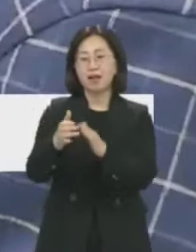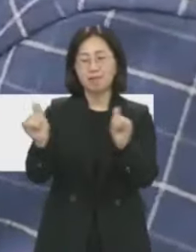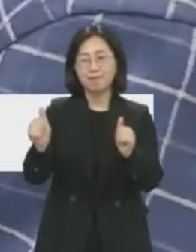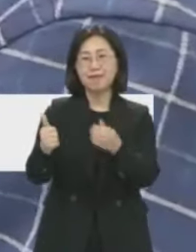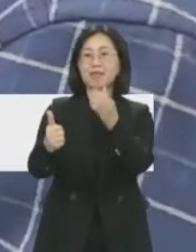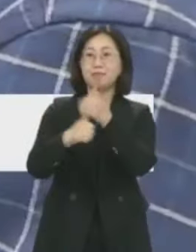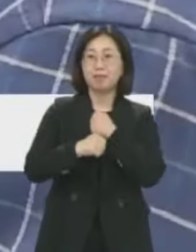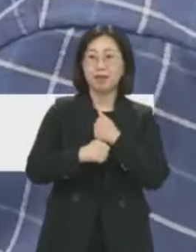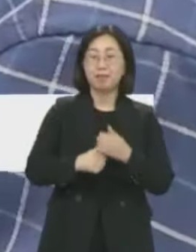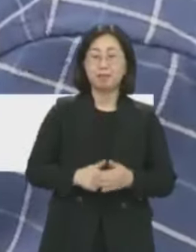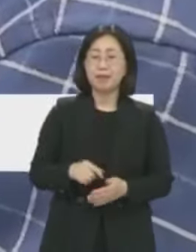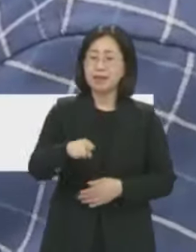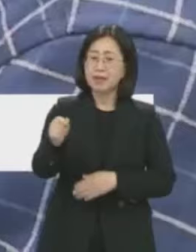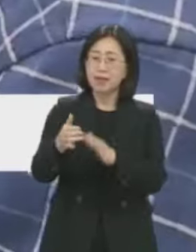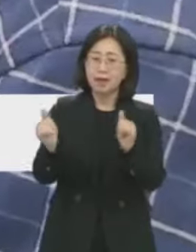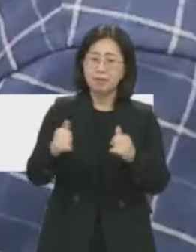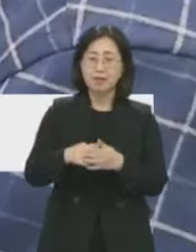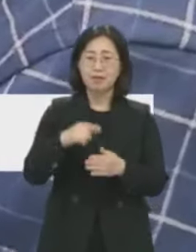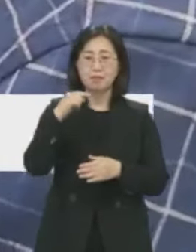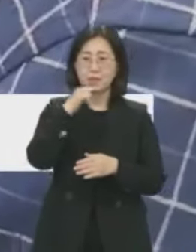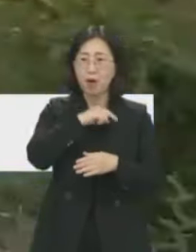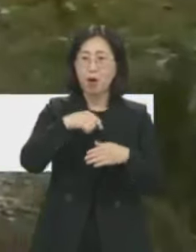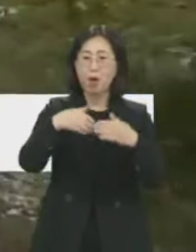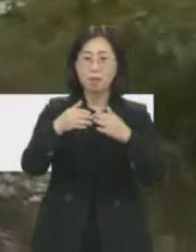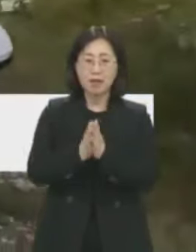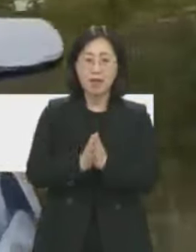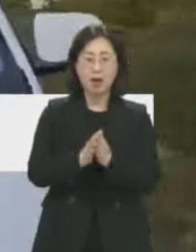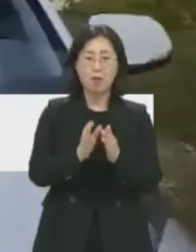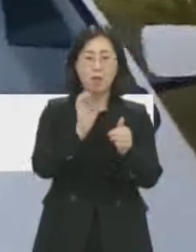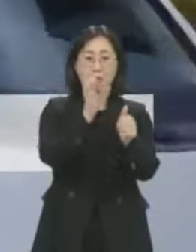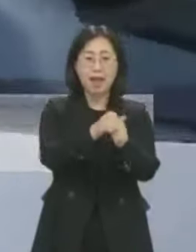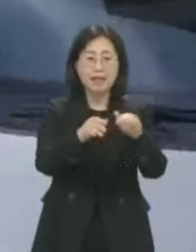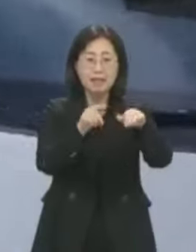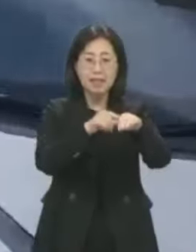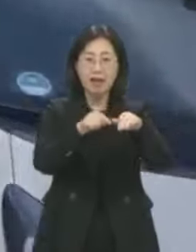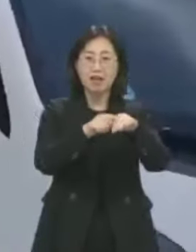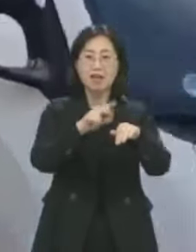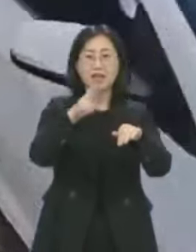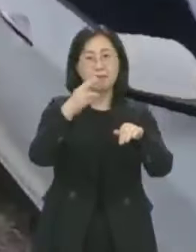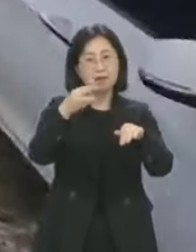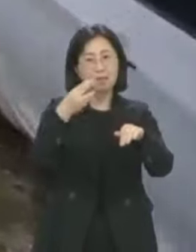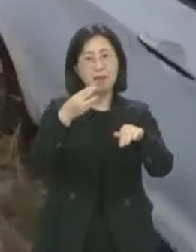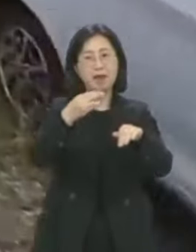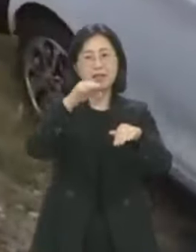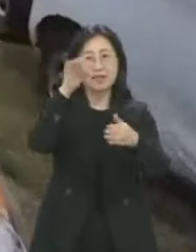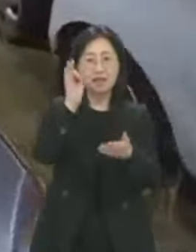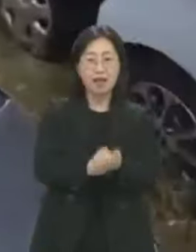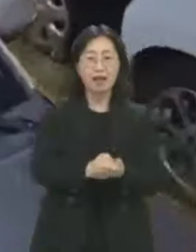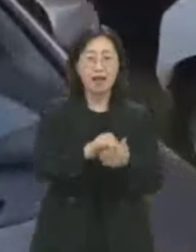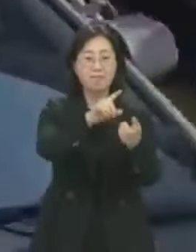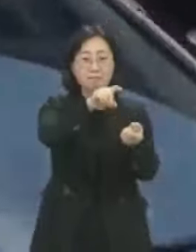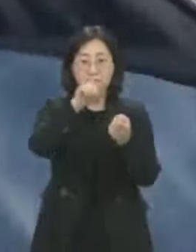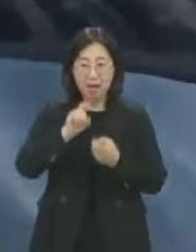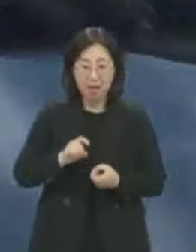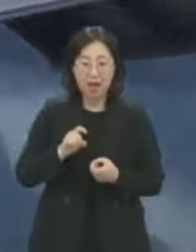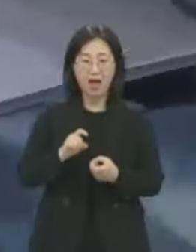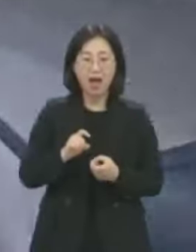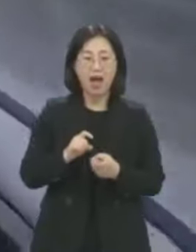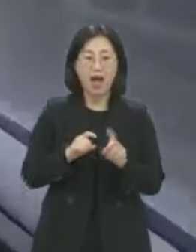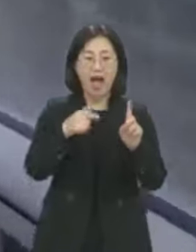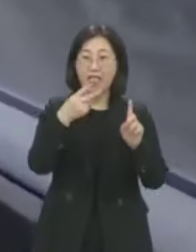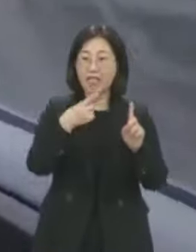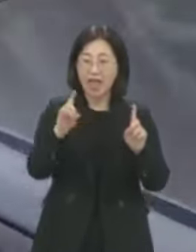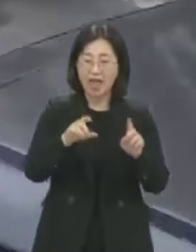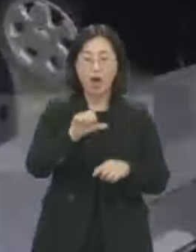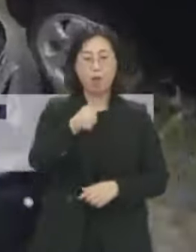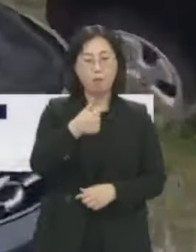붙잡혔습니다. 이들은 파산 등으로 전당포에 맡겨진 차량을 200에서 300만 원의 저렴한 값에 사온 뒤 대당 500만